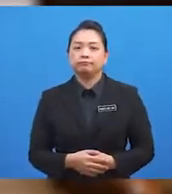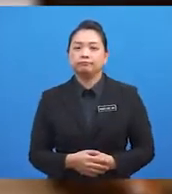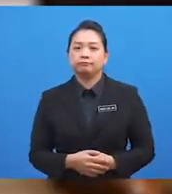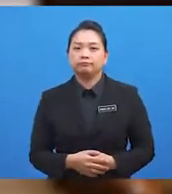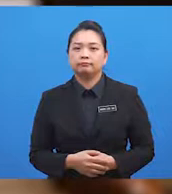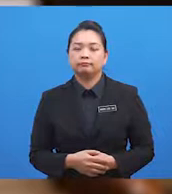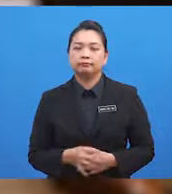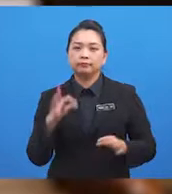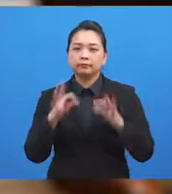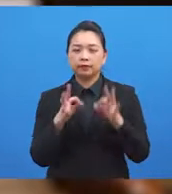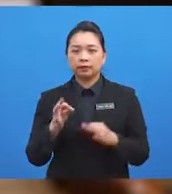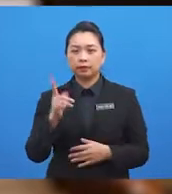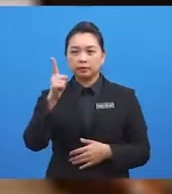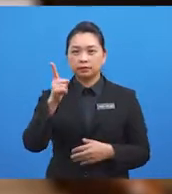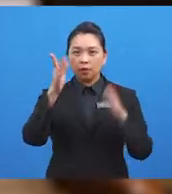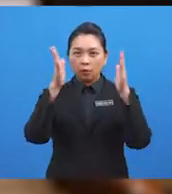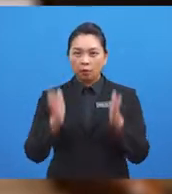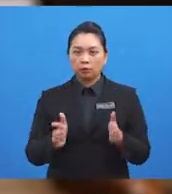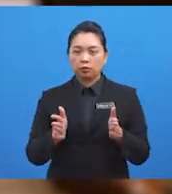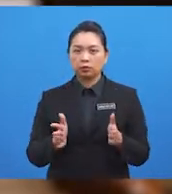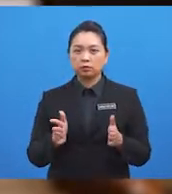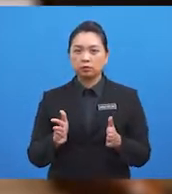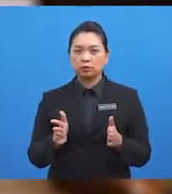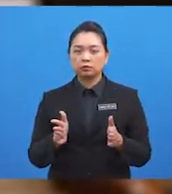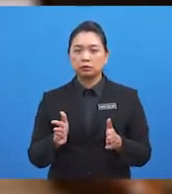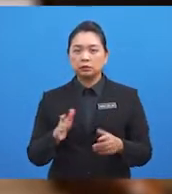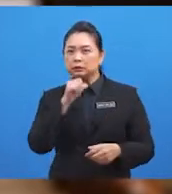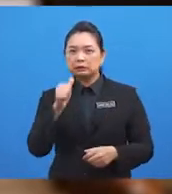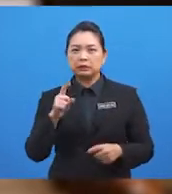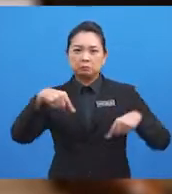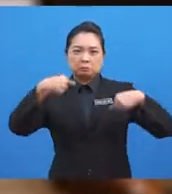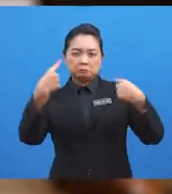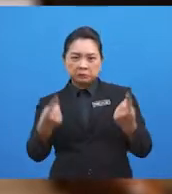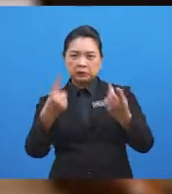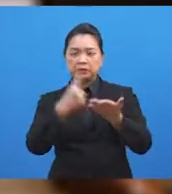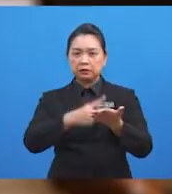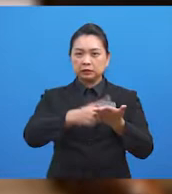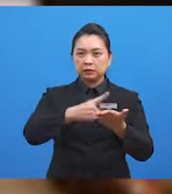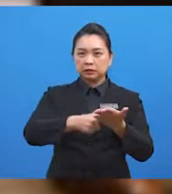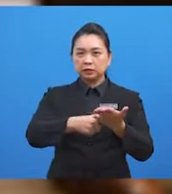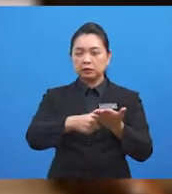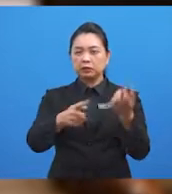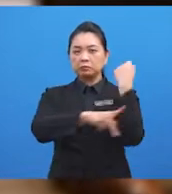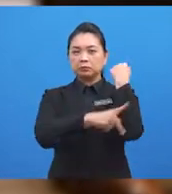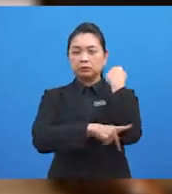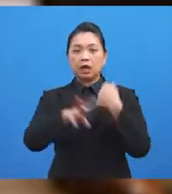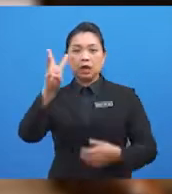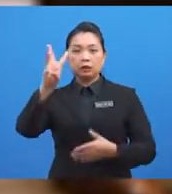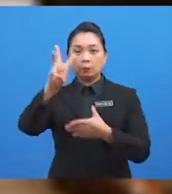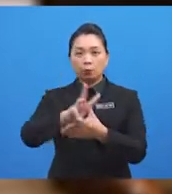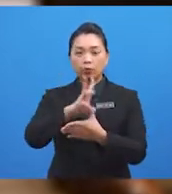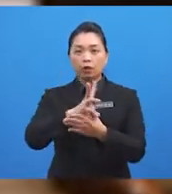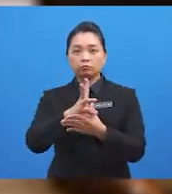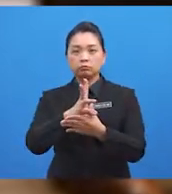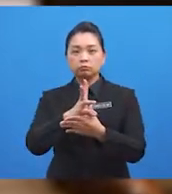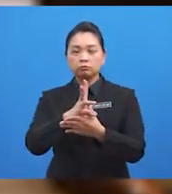Seterusnya, jika seseorang ahli parlimen tidak hadir persidangan selama 6 bulan berturut-turut tanpa